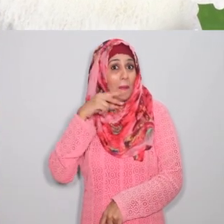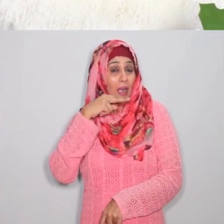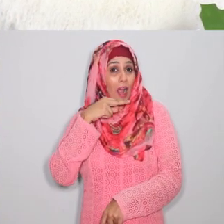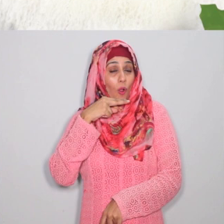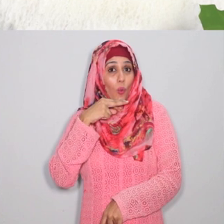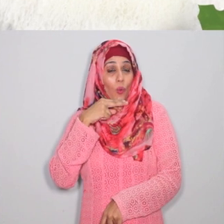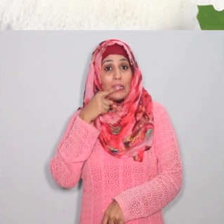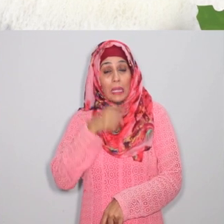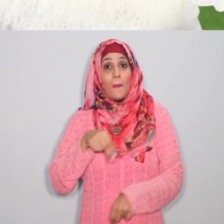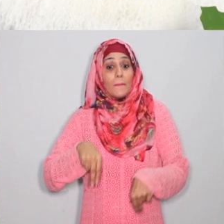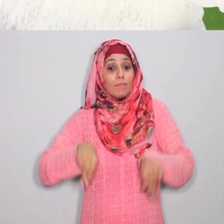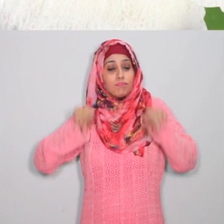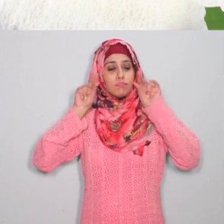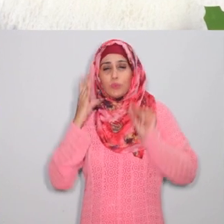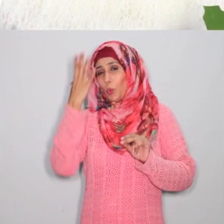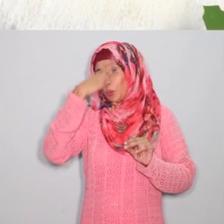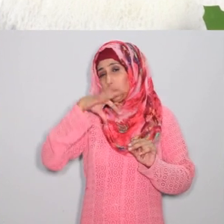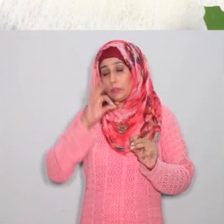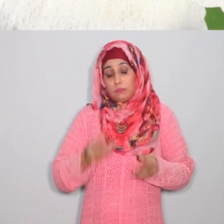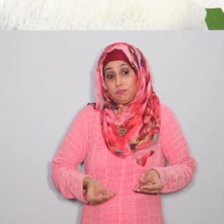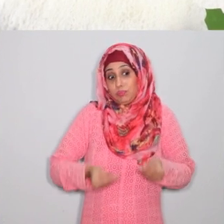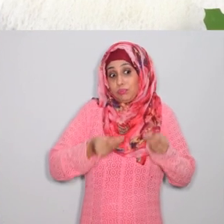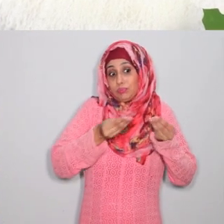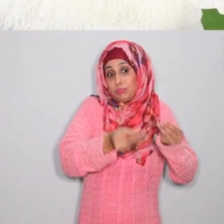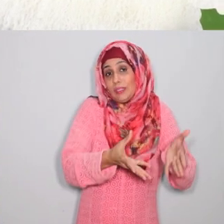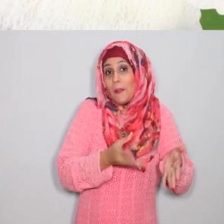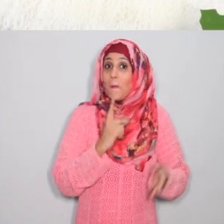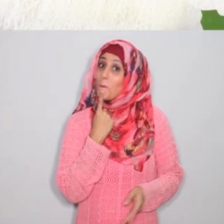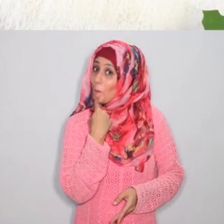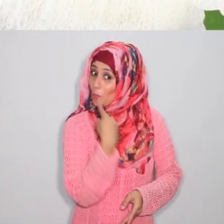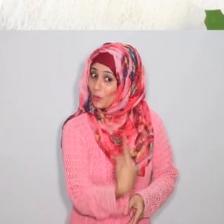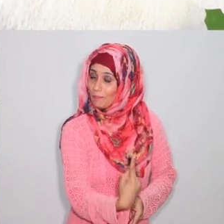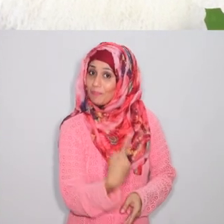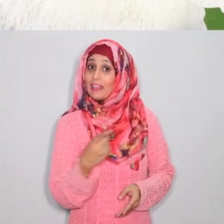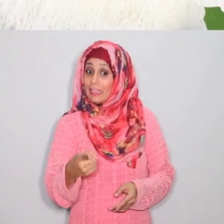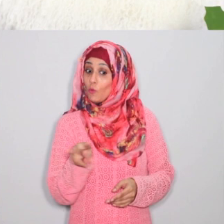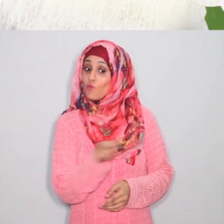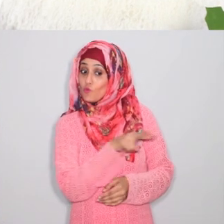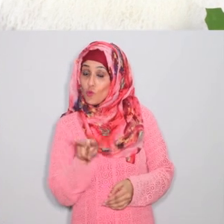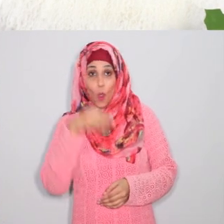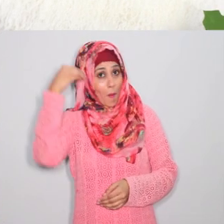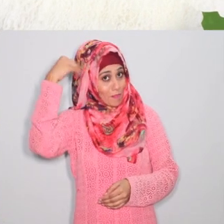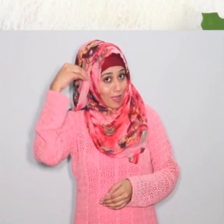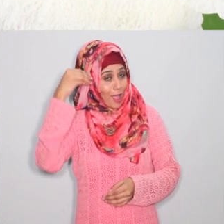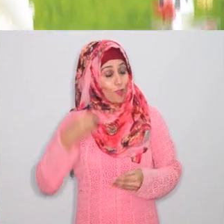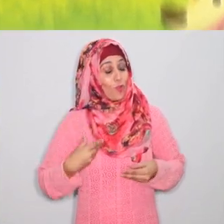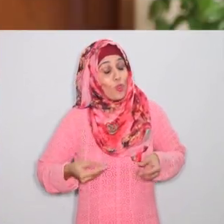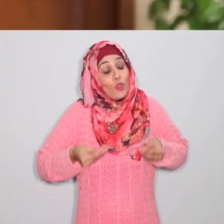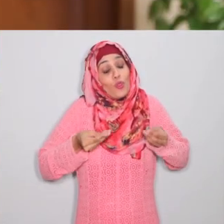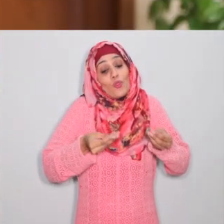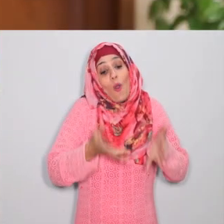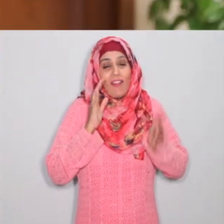मुनि को एक खूबसूरत कंबल पकड़ाया और भोला यह तुम दोनों के लिए